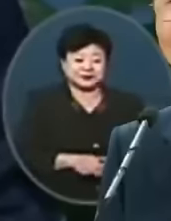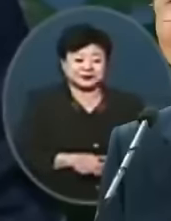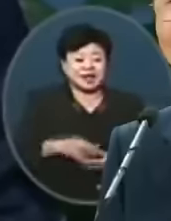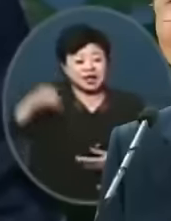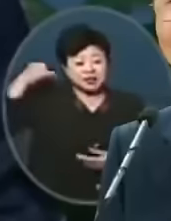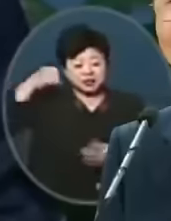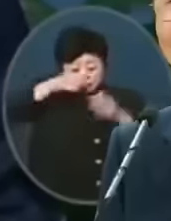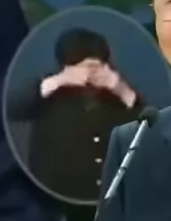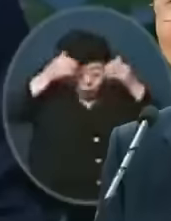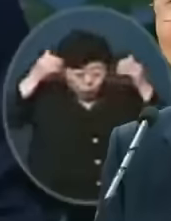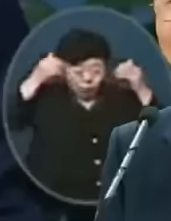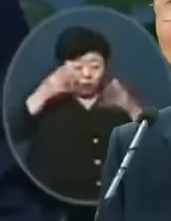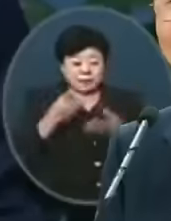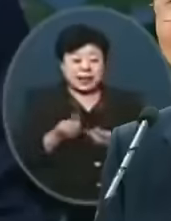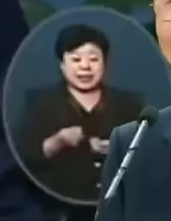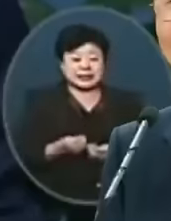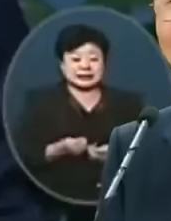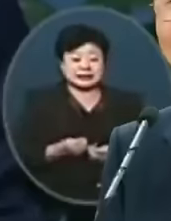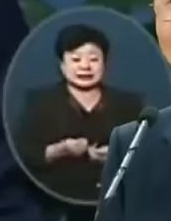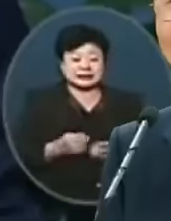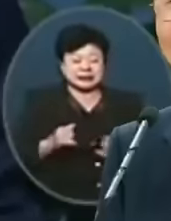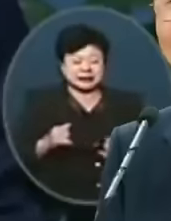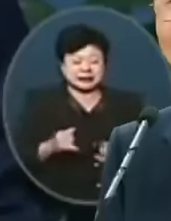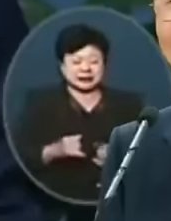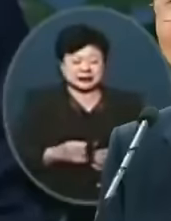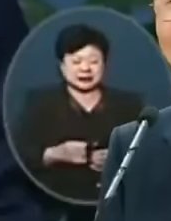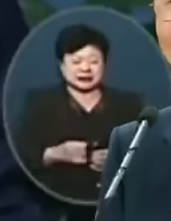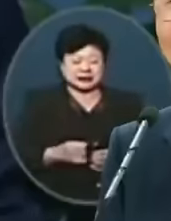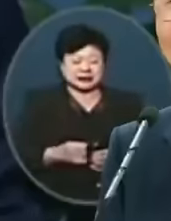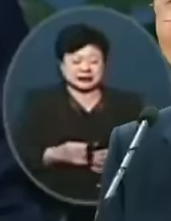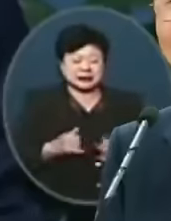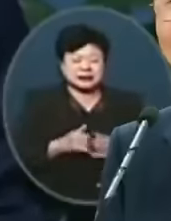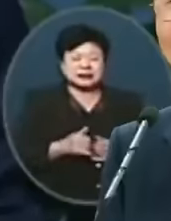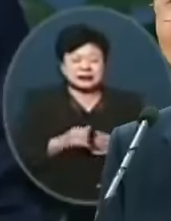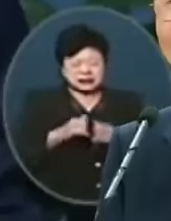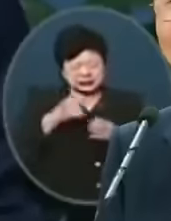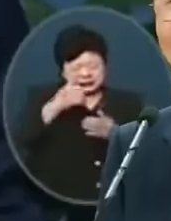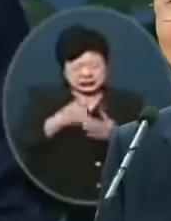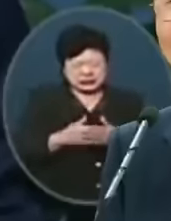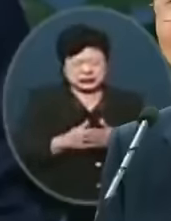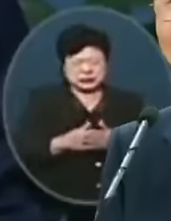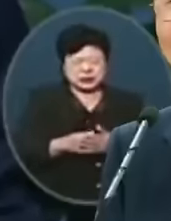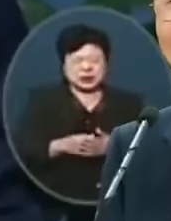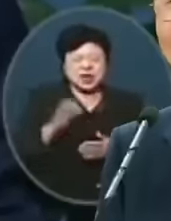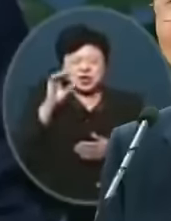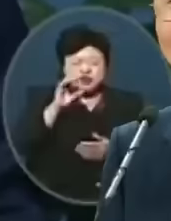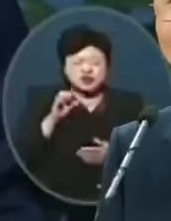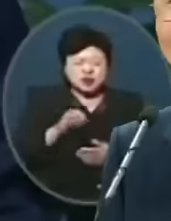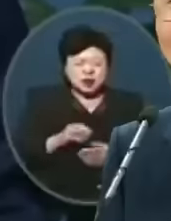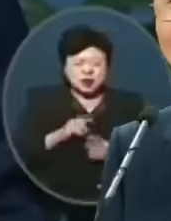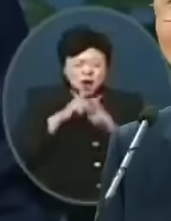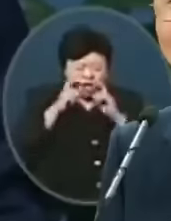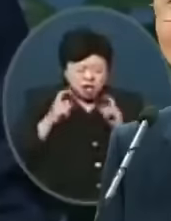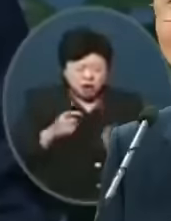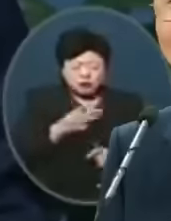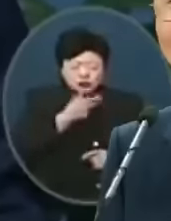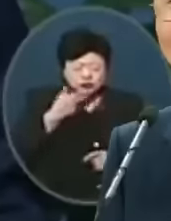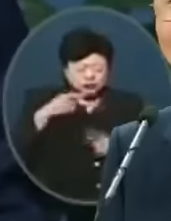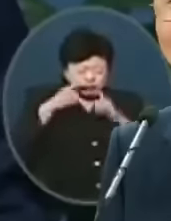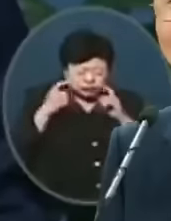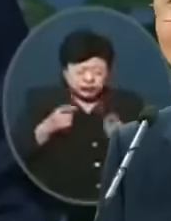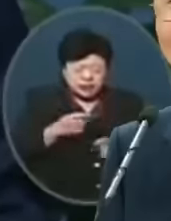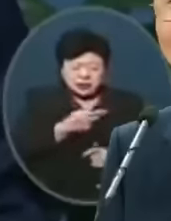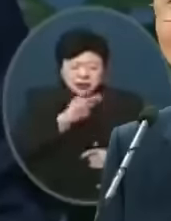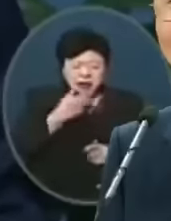중동에 많은 난민들이 생겨서 유럽에 영국, 프랑스, 독일